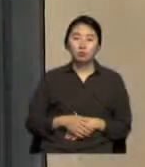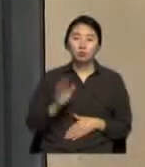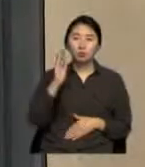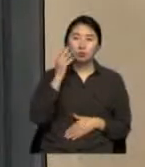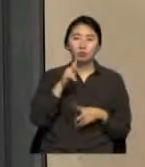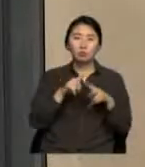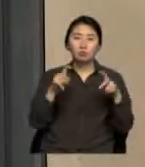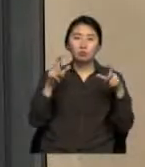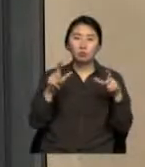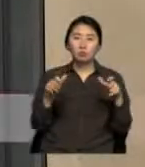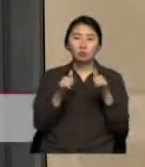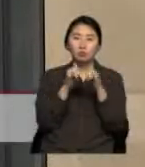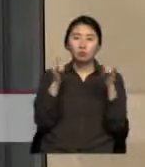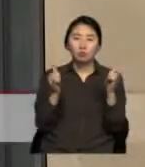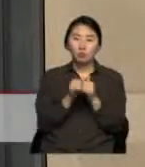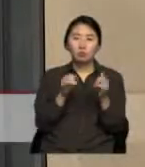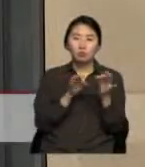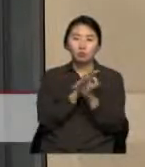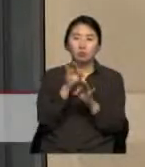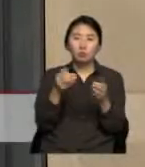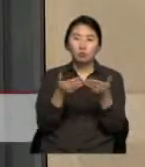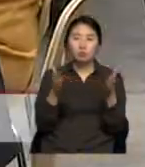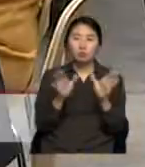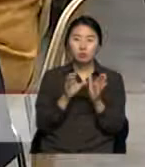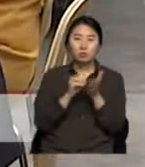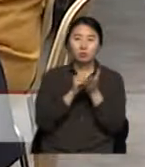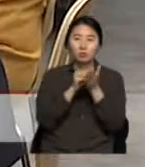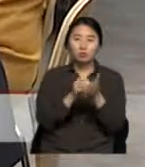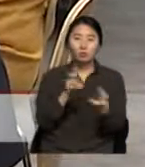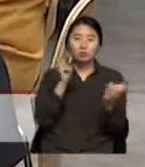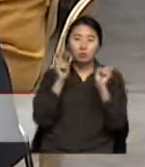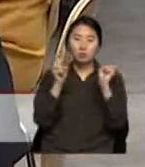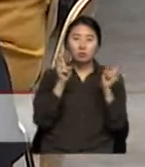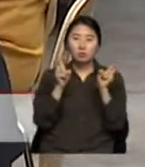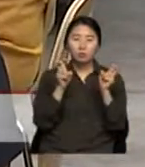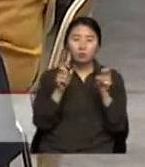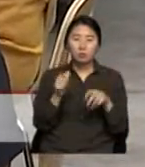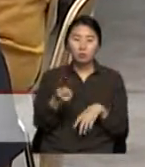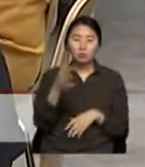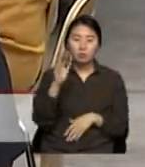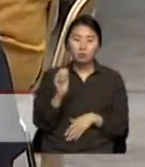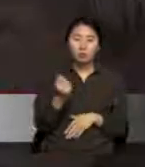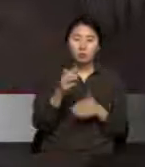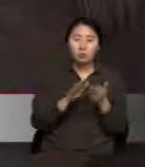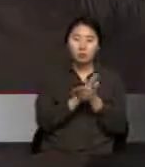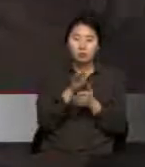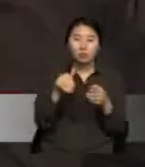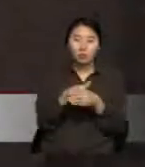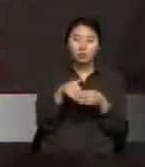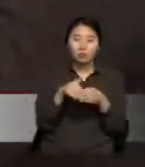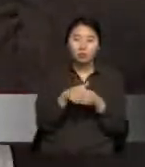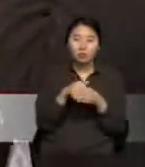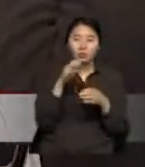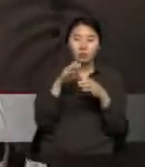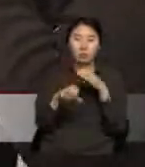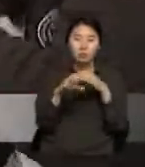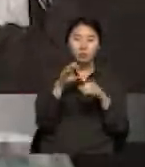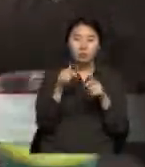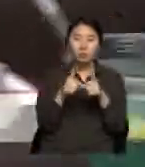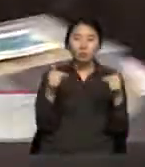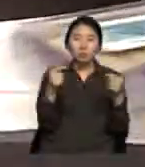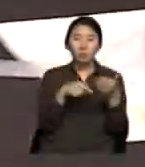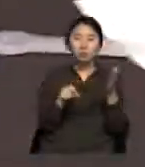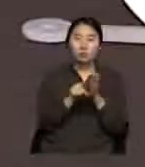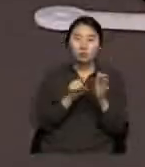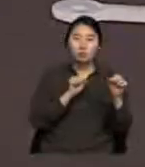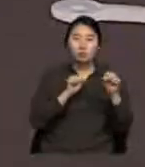최근 서대문구 사회적 경제 마을에 입주한 기업입니다. 보드게임으로 놀이 문화를 전파하고 소통 문화를 확산시키는